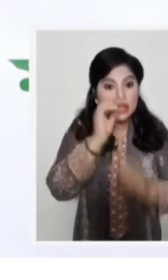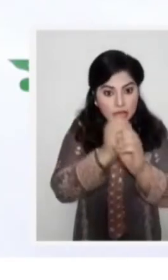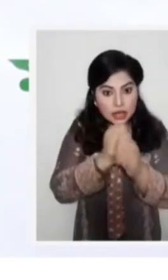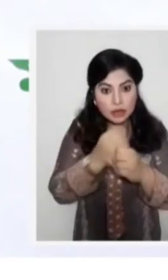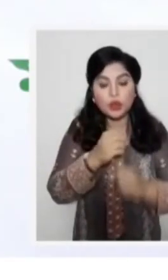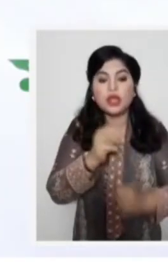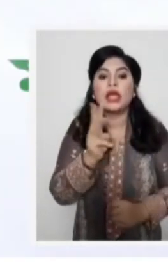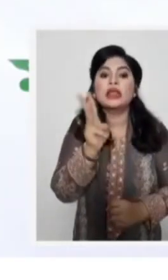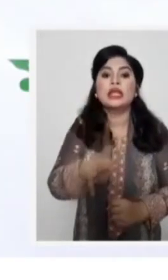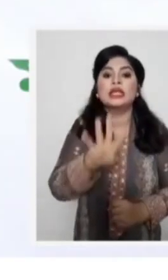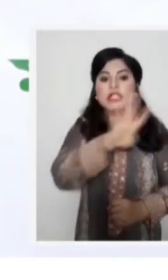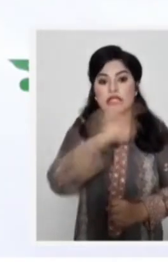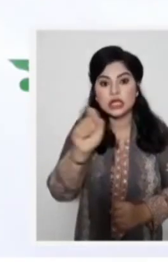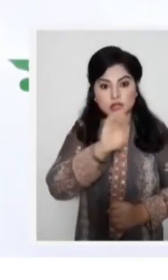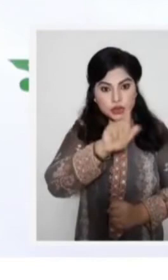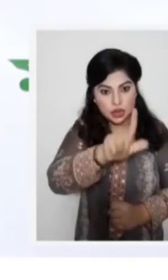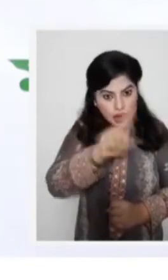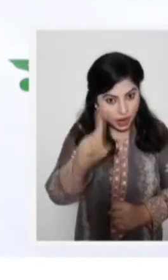তাতে শনাক্ত হয়েছে